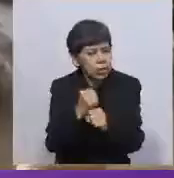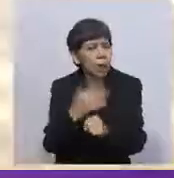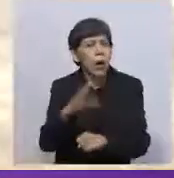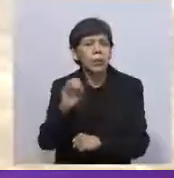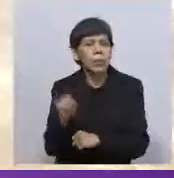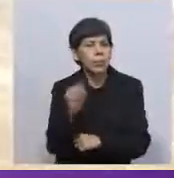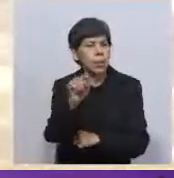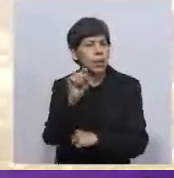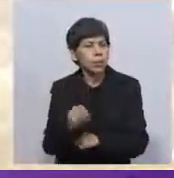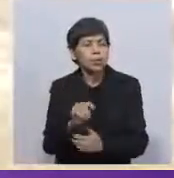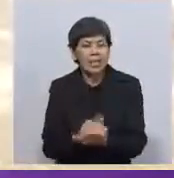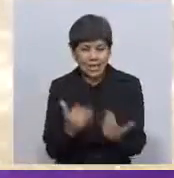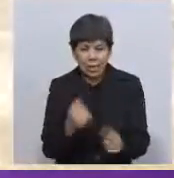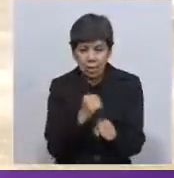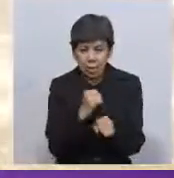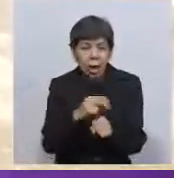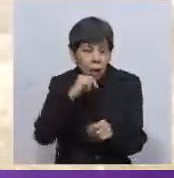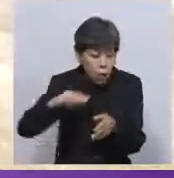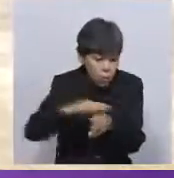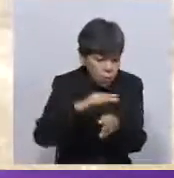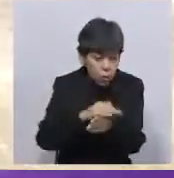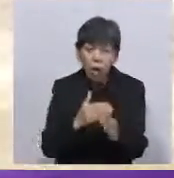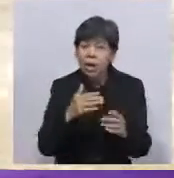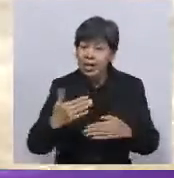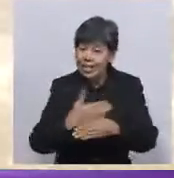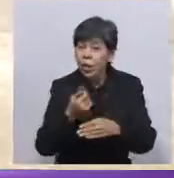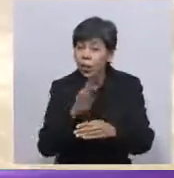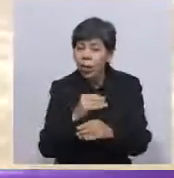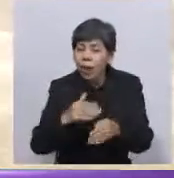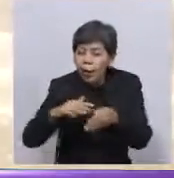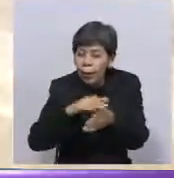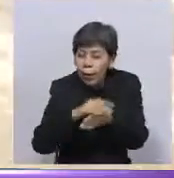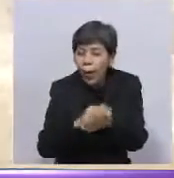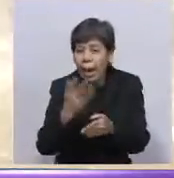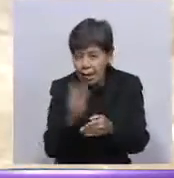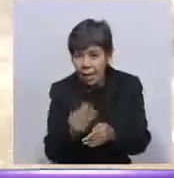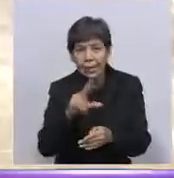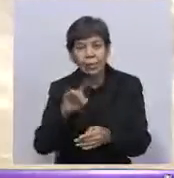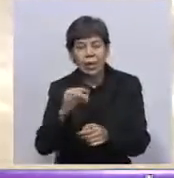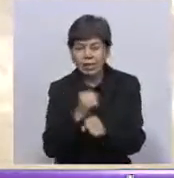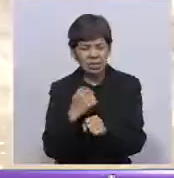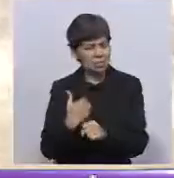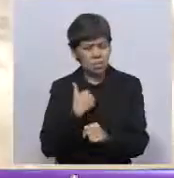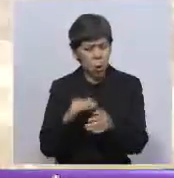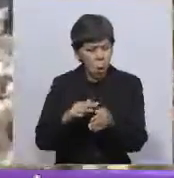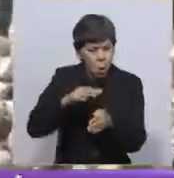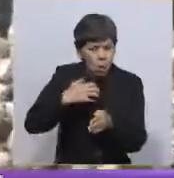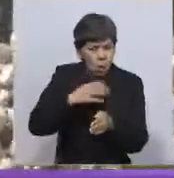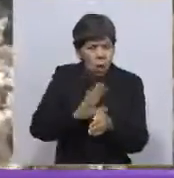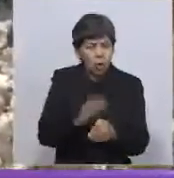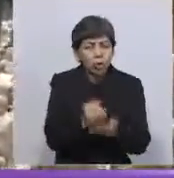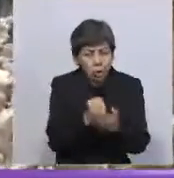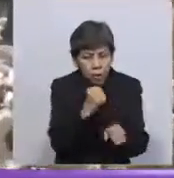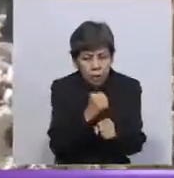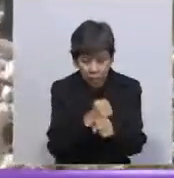50ประกอบกับได้ปรับการระบายน้ำจากเขื่อนอุบลรัตน์เหลือ38ล้านลูกบาศก์เมตรเพื่อไม่ให้น้ำล้นตลิ่งและช่วยให้